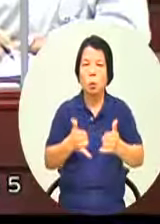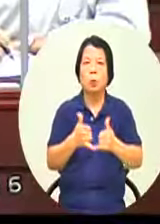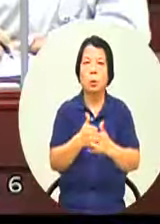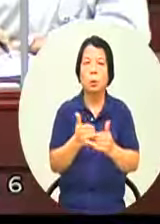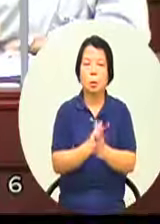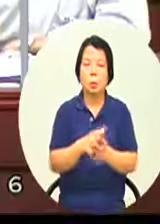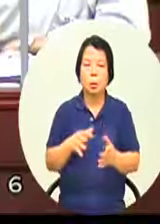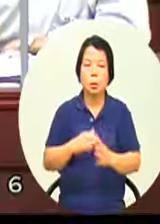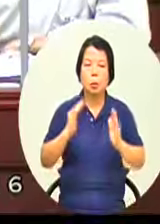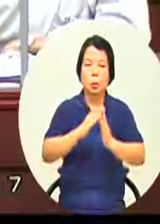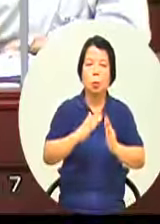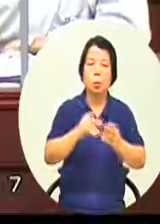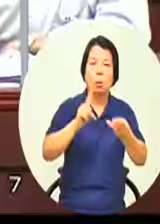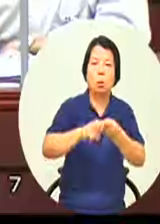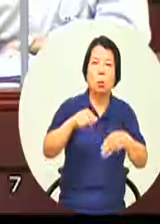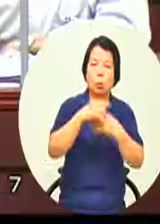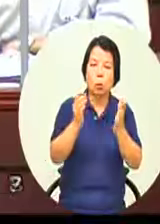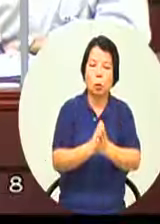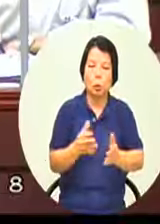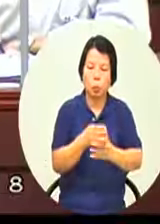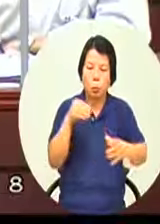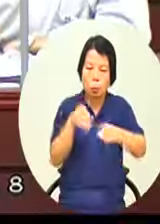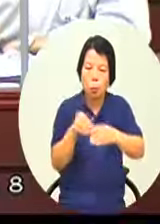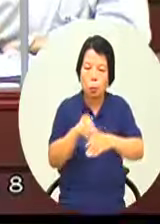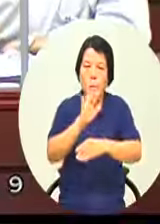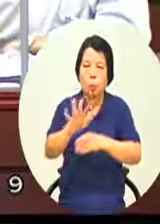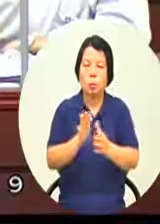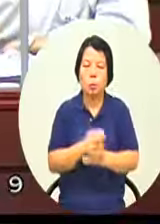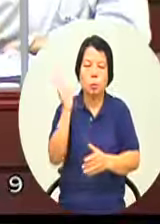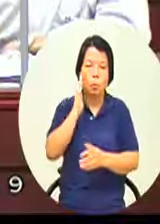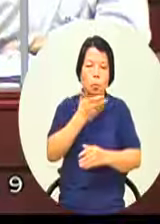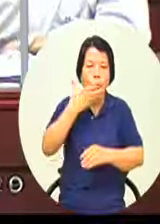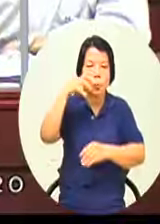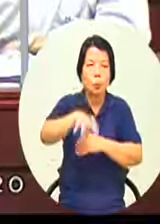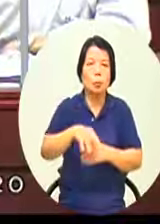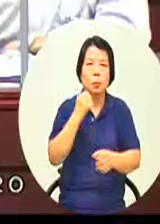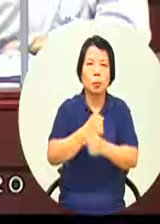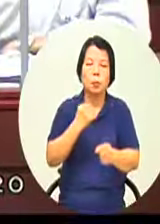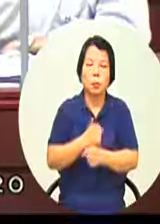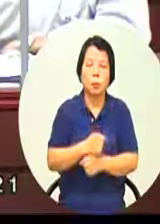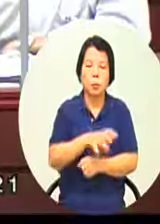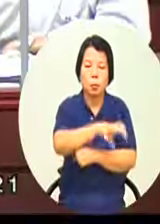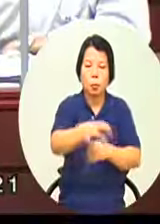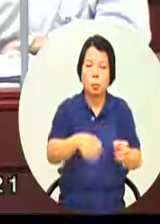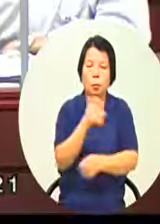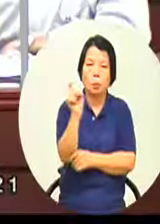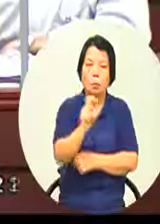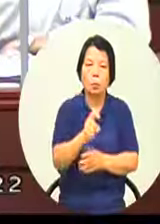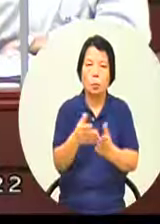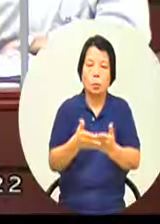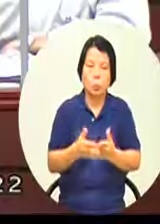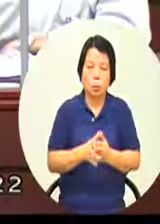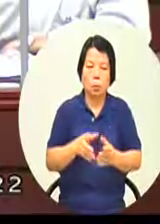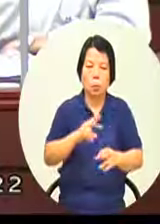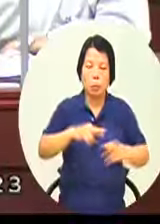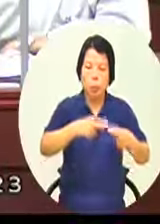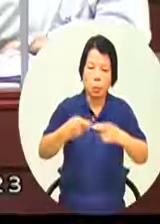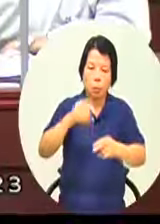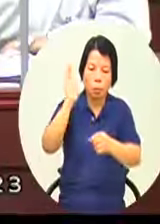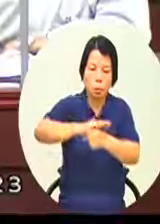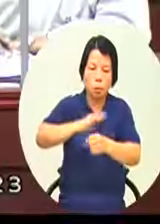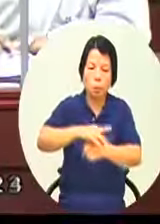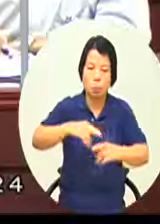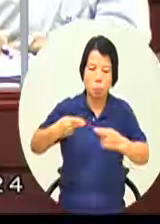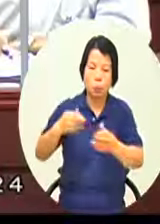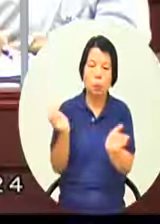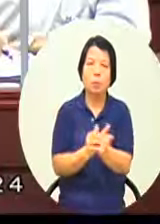前的这些侧沟孔盖都有一些阻塞，这个部分水利局已经做了10处的这一个侧沟孔盖的改良，好，那改善